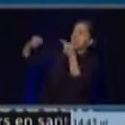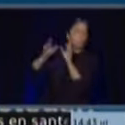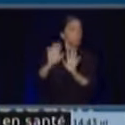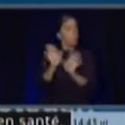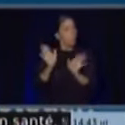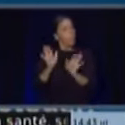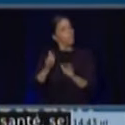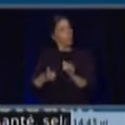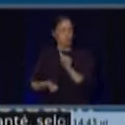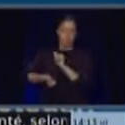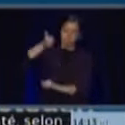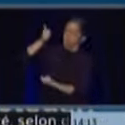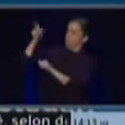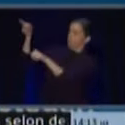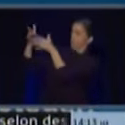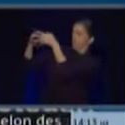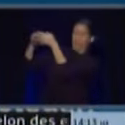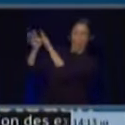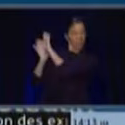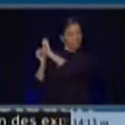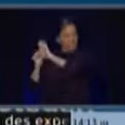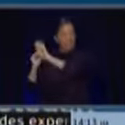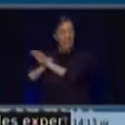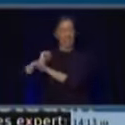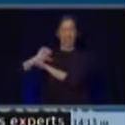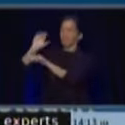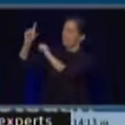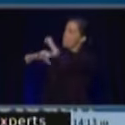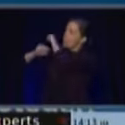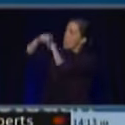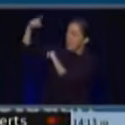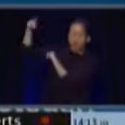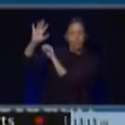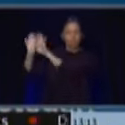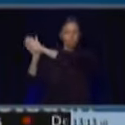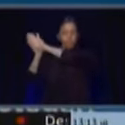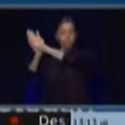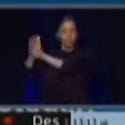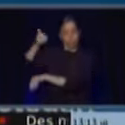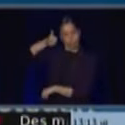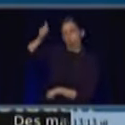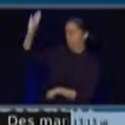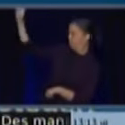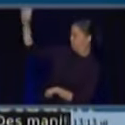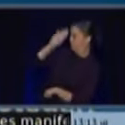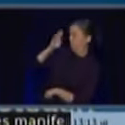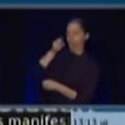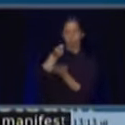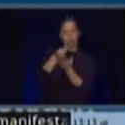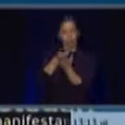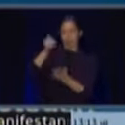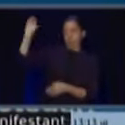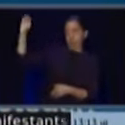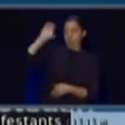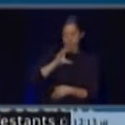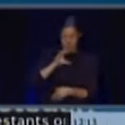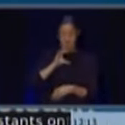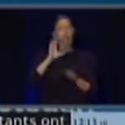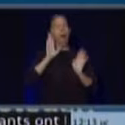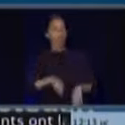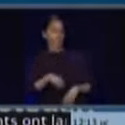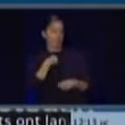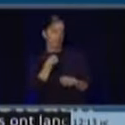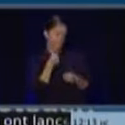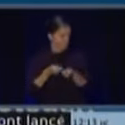de bureaucratie. Là, on a besoin d'avoir, oui, plus d'argent du fédéral qui contribue seulement à 22